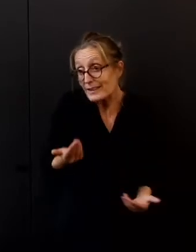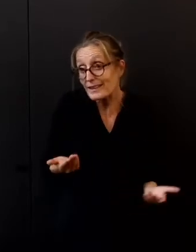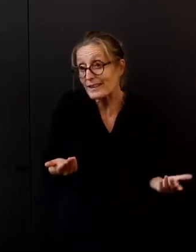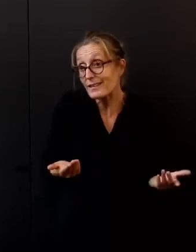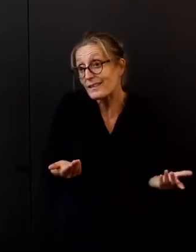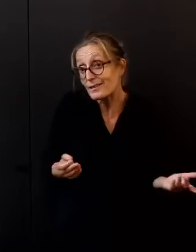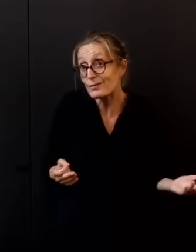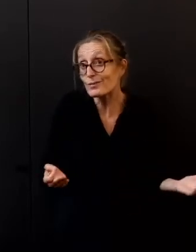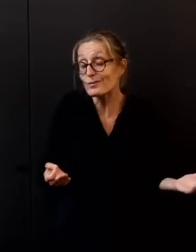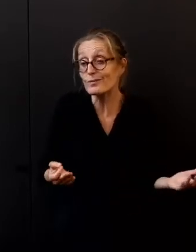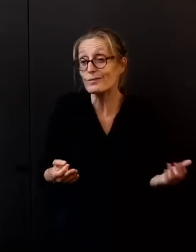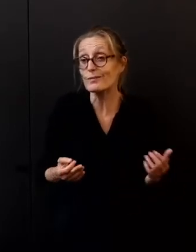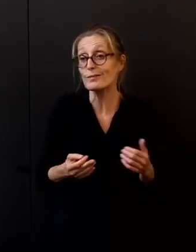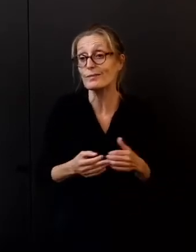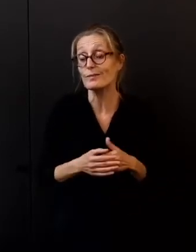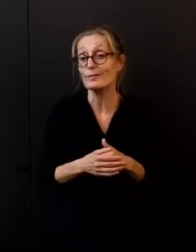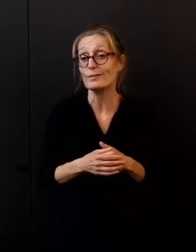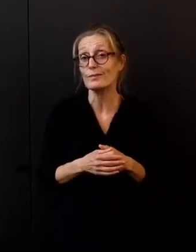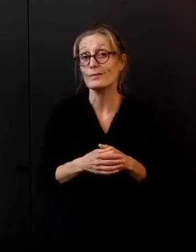Mais